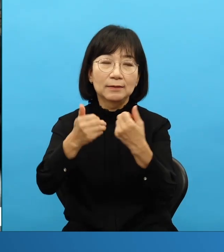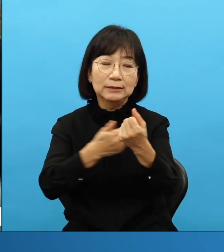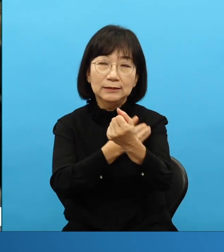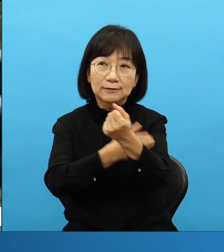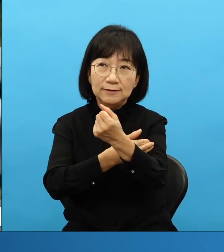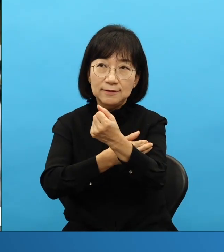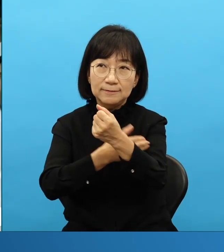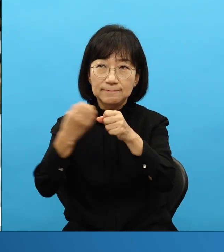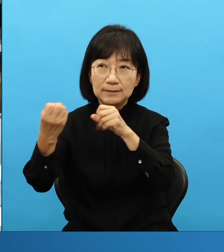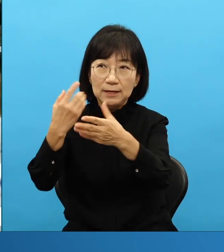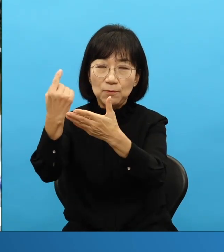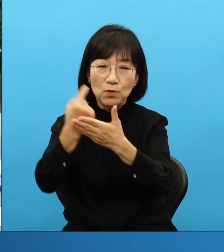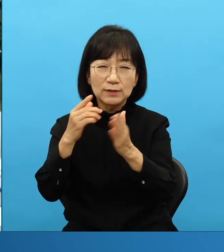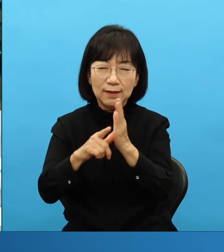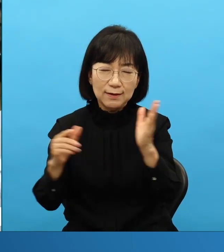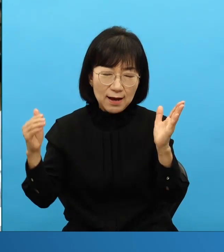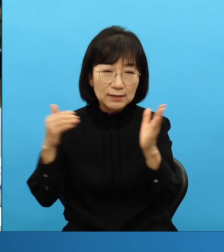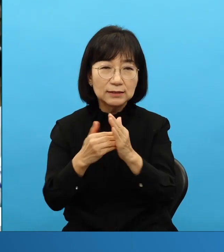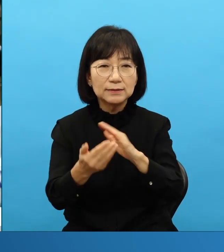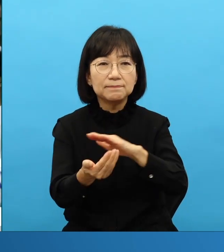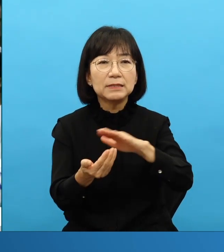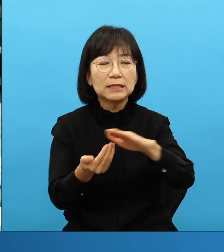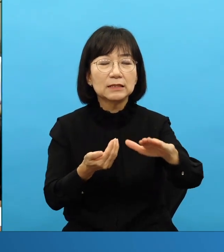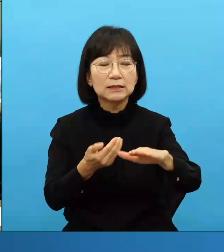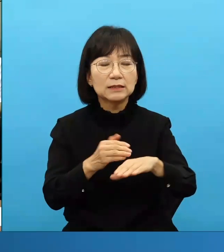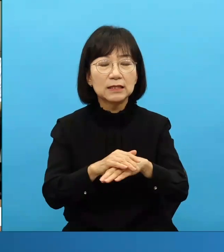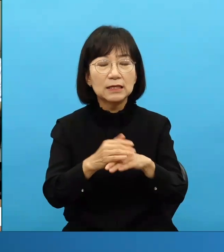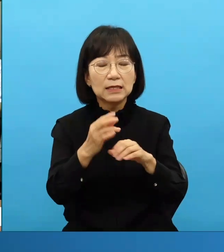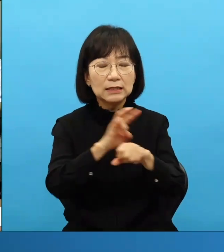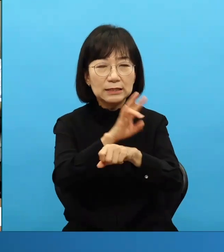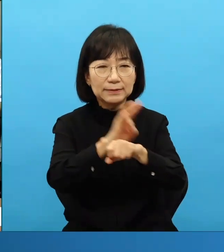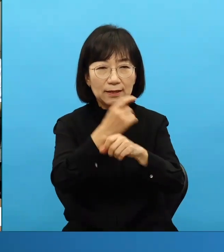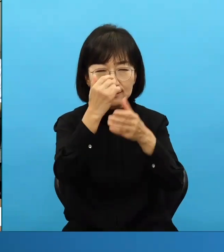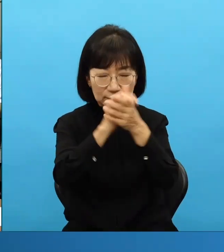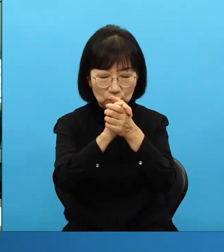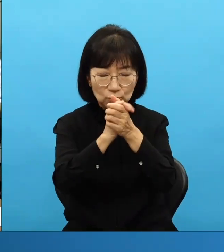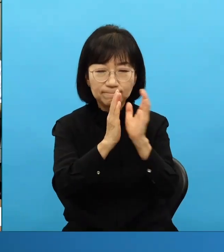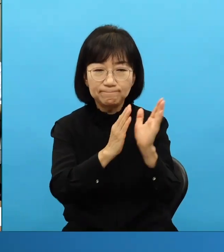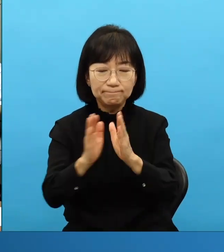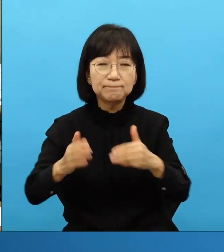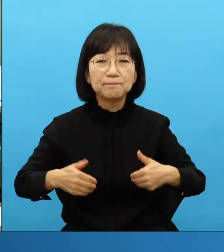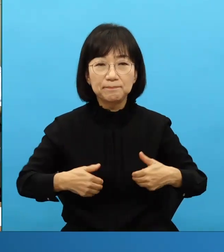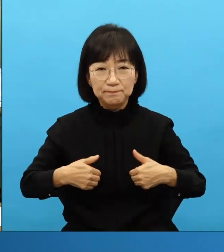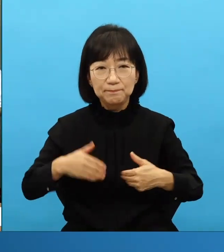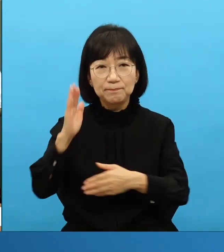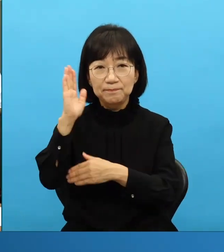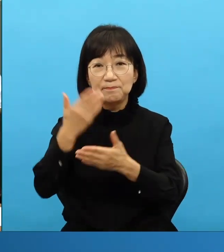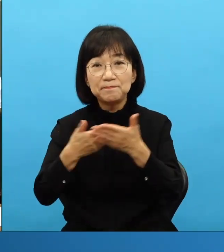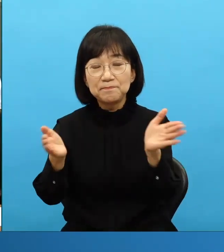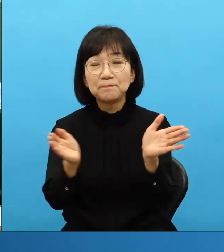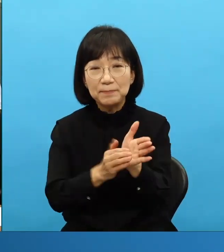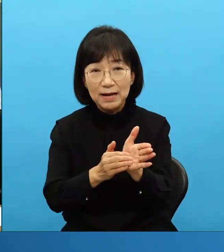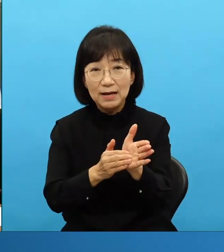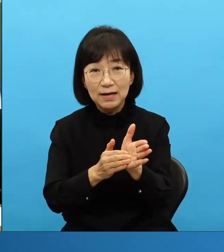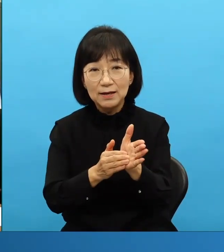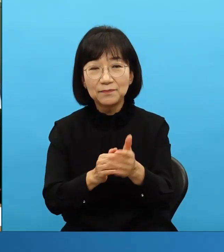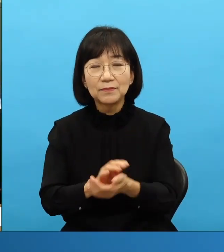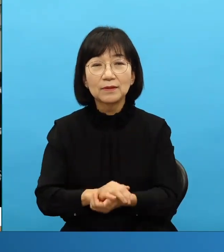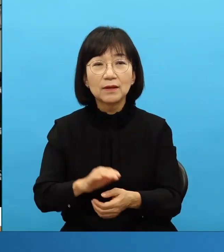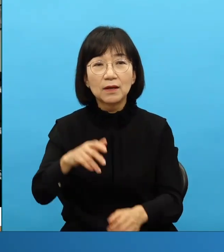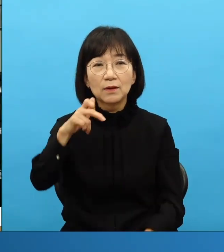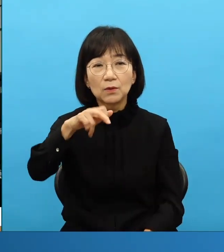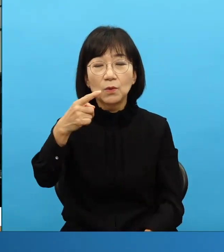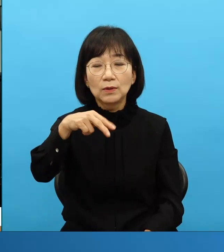누리는 비밀부터 갖추라고 말했습니다. 이번 중남미 전도집회에서 류광수 목사는